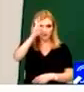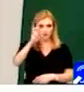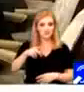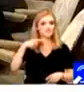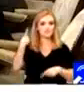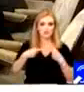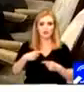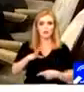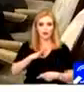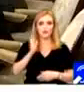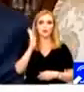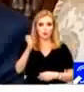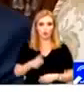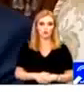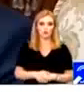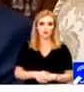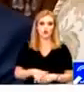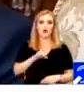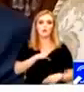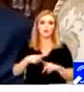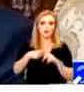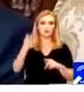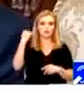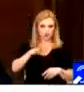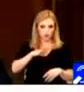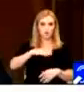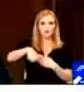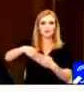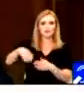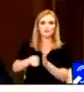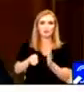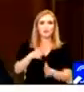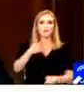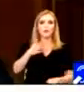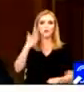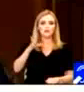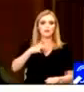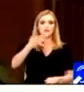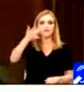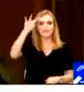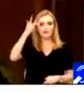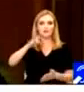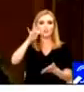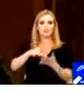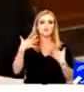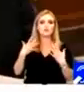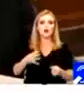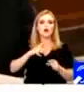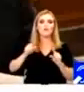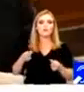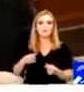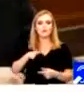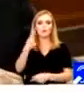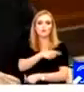он будет. Belarusul a mai fost în ultimii ani scena unor scandaluri de corupție. Ultimul a izbucnit vara aceasta în sistemul de sănătate, când au fost arestați